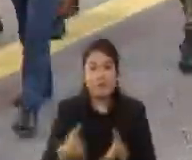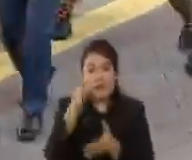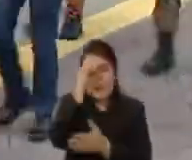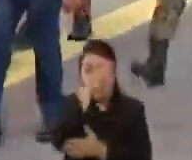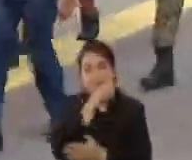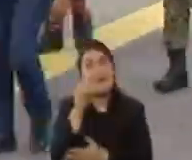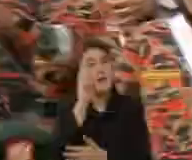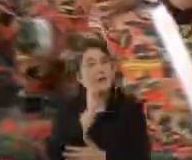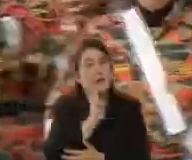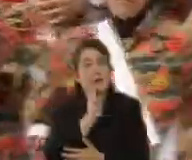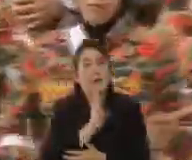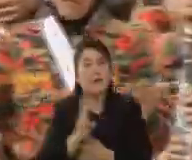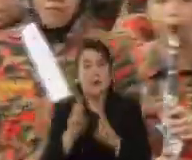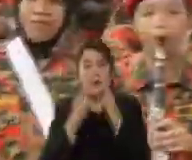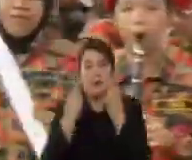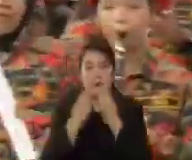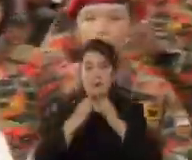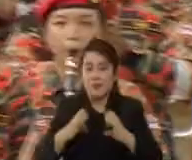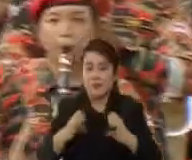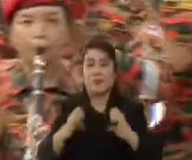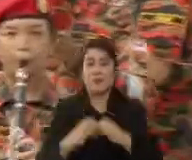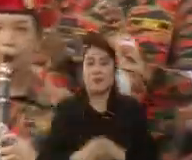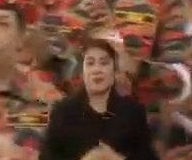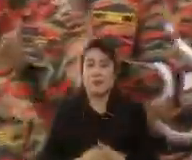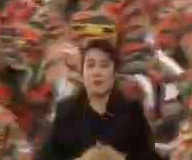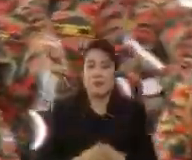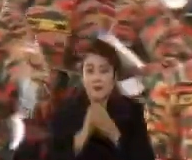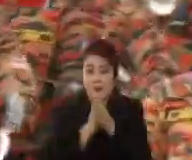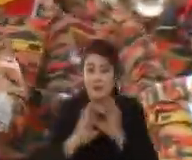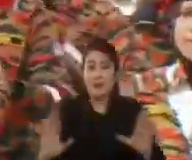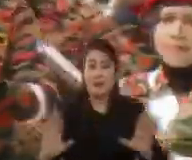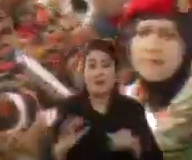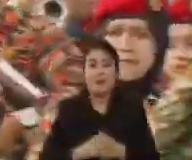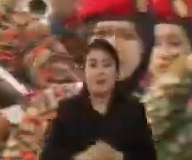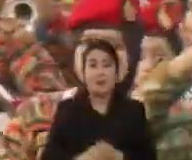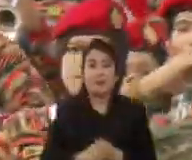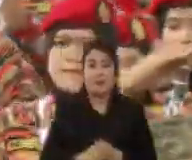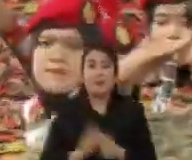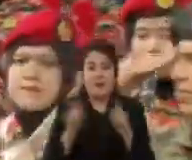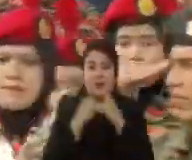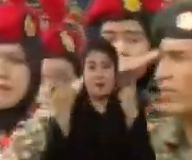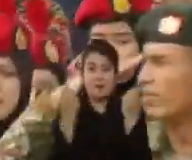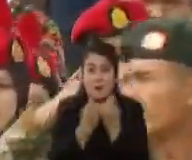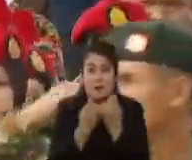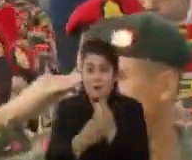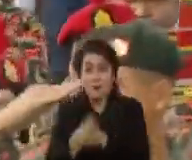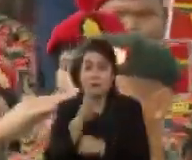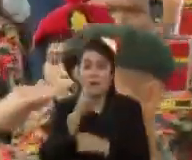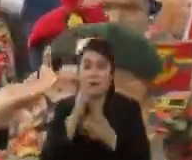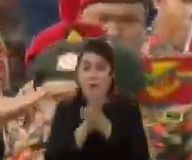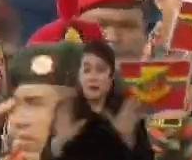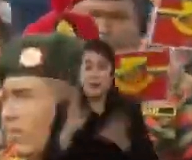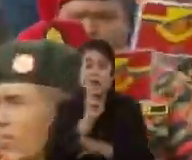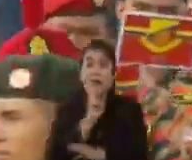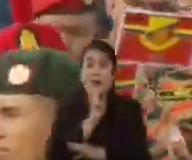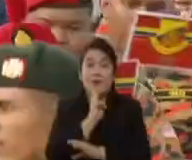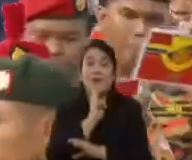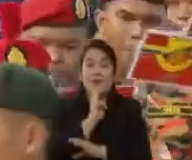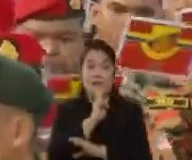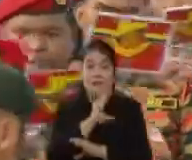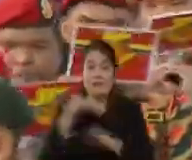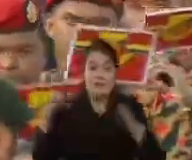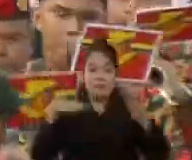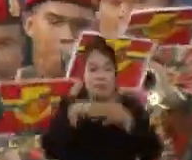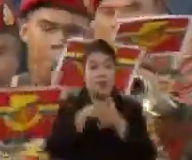Wanita, Unit Emergency Medical and Rescue Services, Pasukan Penyelamat di Air, Unit Penyelamatan